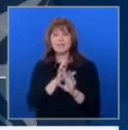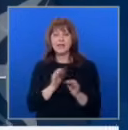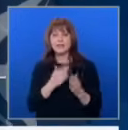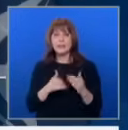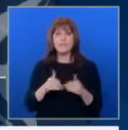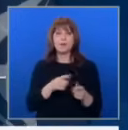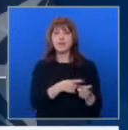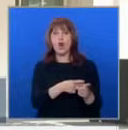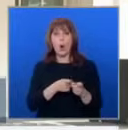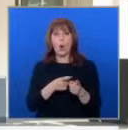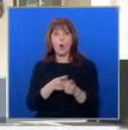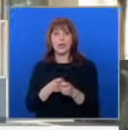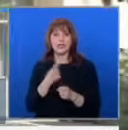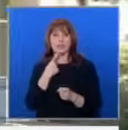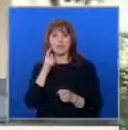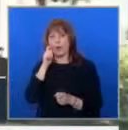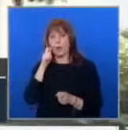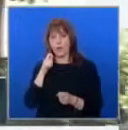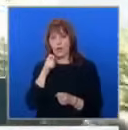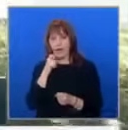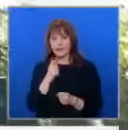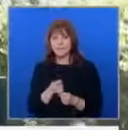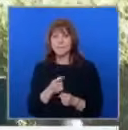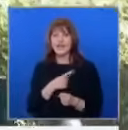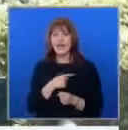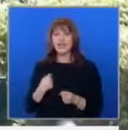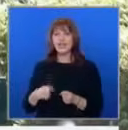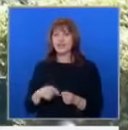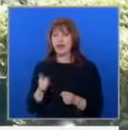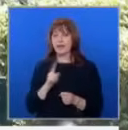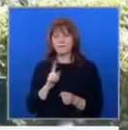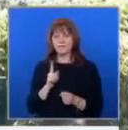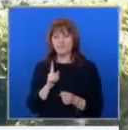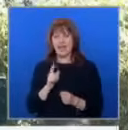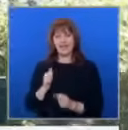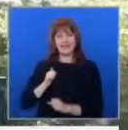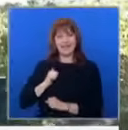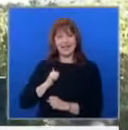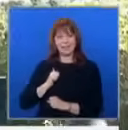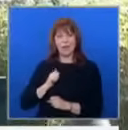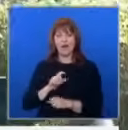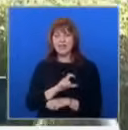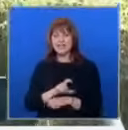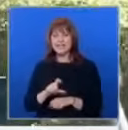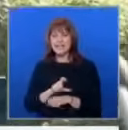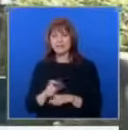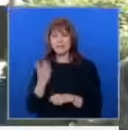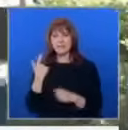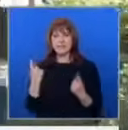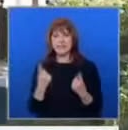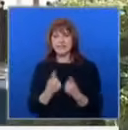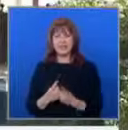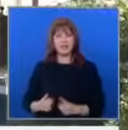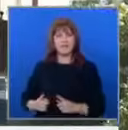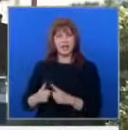повече оръжия за Украйна. Традиционно Китай не попада в фокуса на НАТО. Няколко седмици преди срещата на върха на